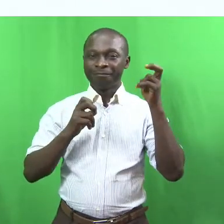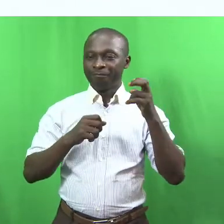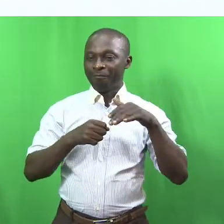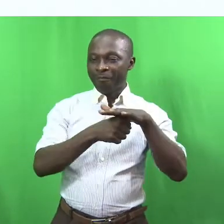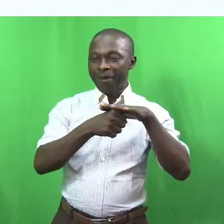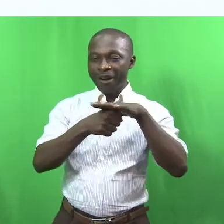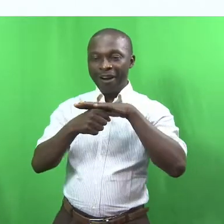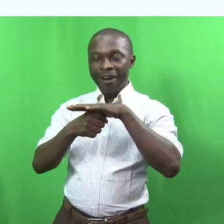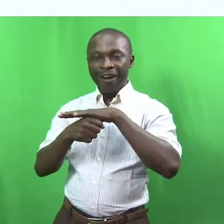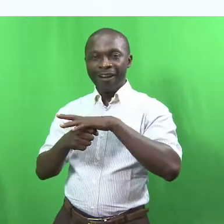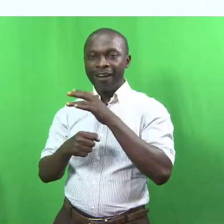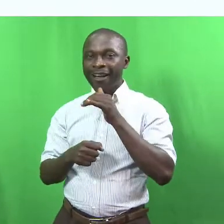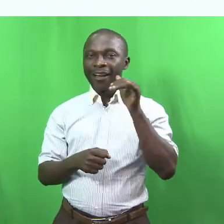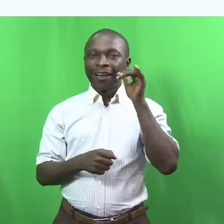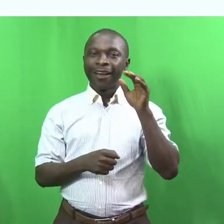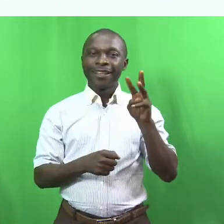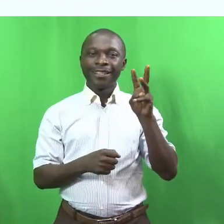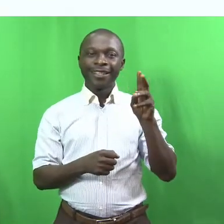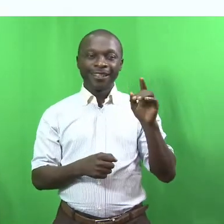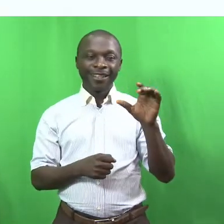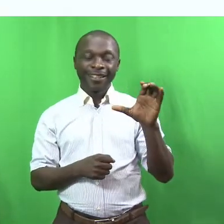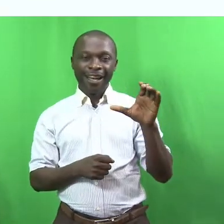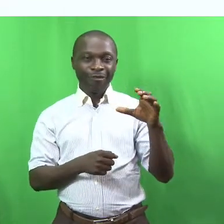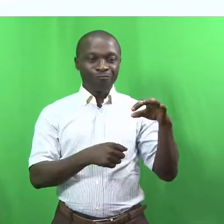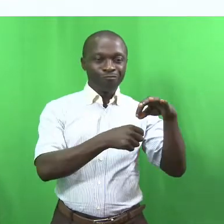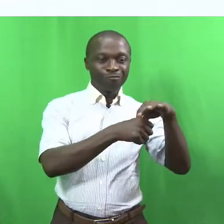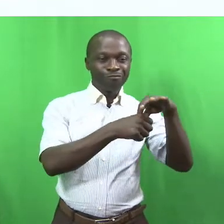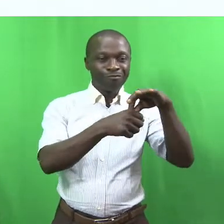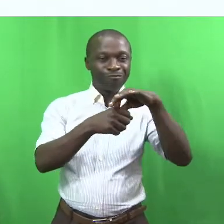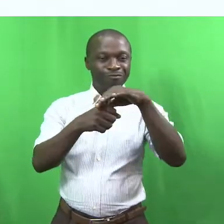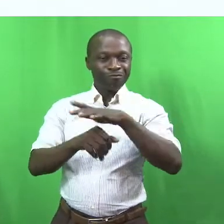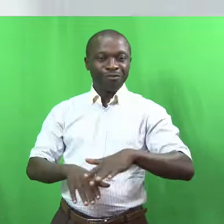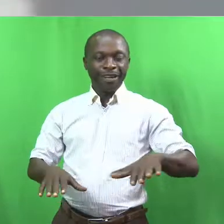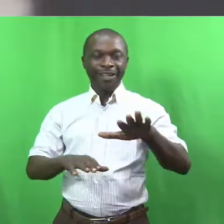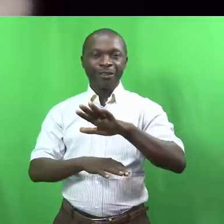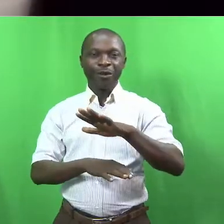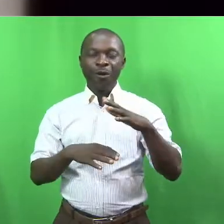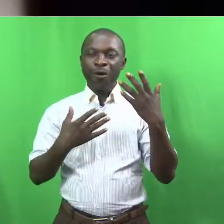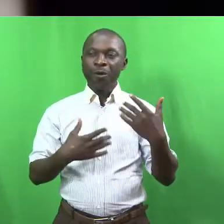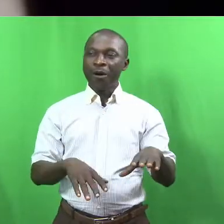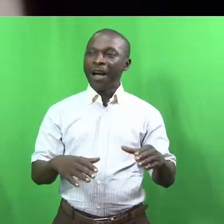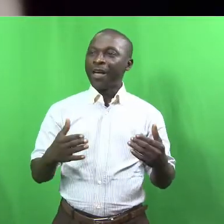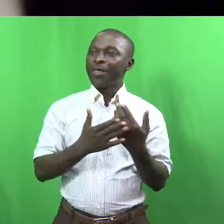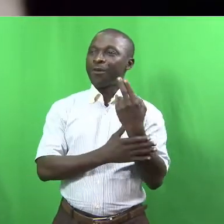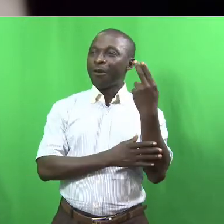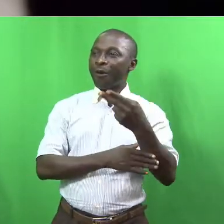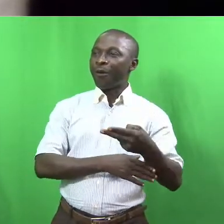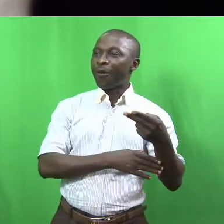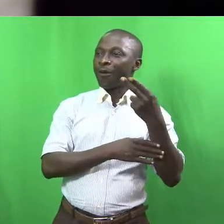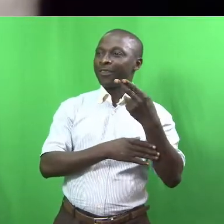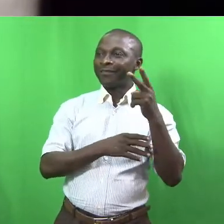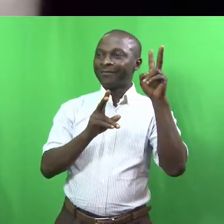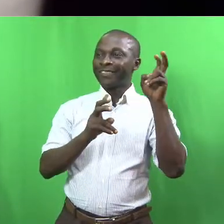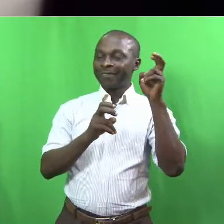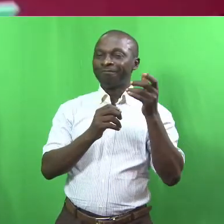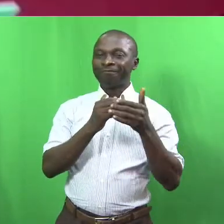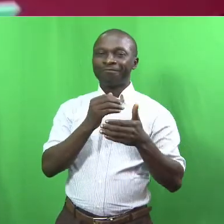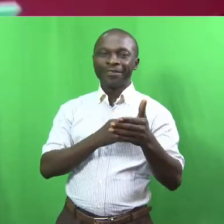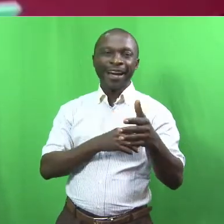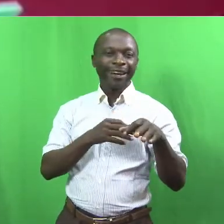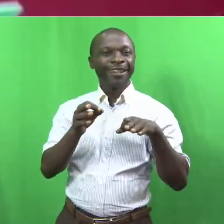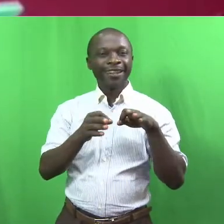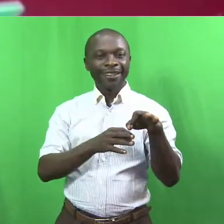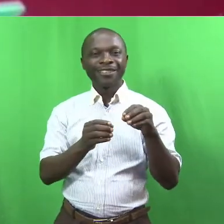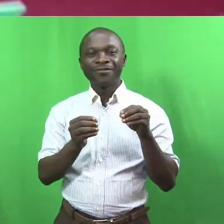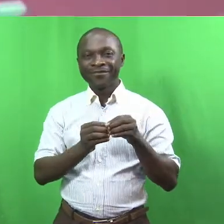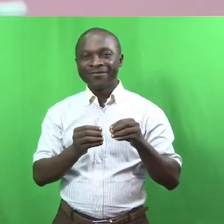organisées hier 6 décembre 2020. Une nouvelle page s'ouvre donc sur l'histoire politique de ce pays. Nous ferons le point dans